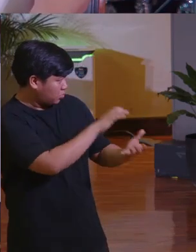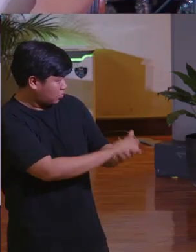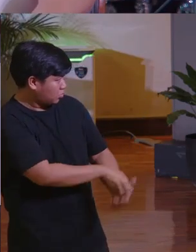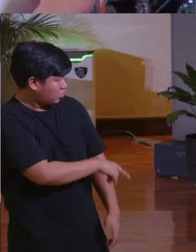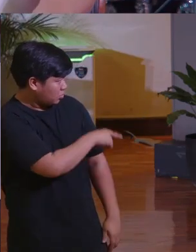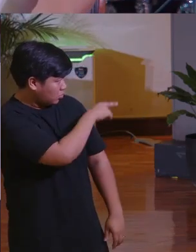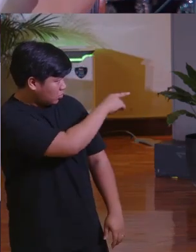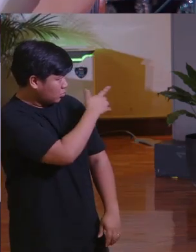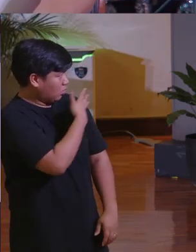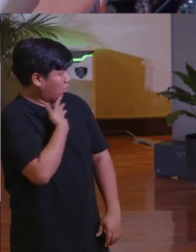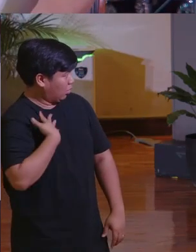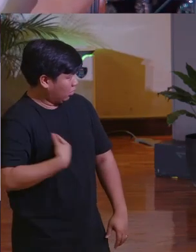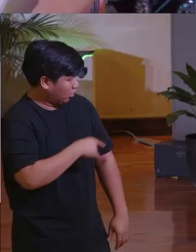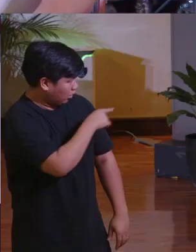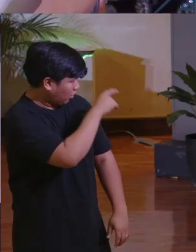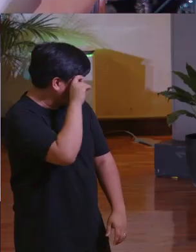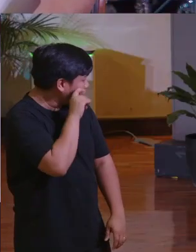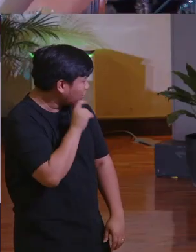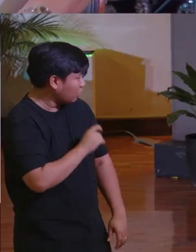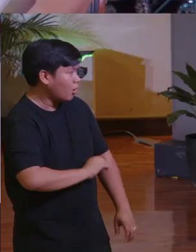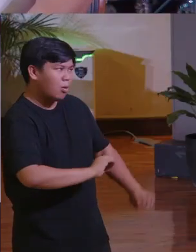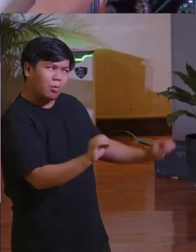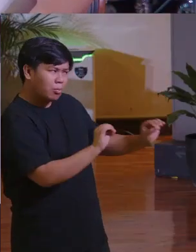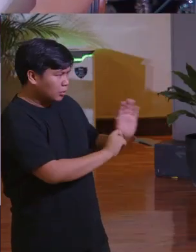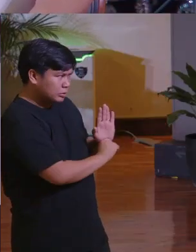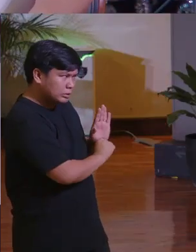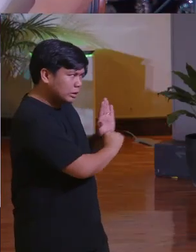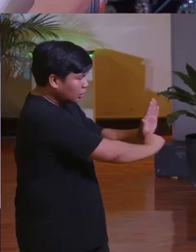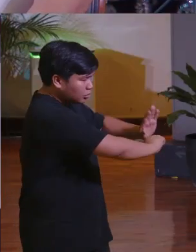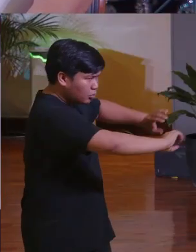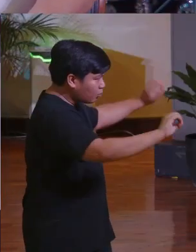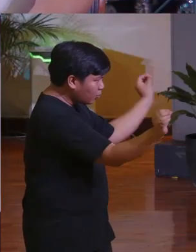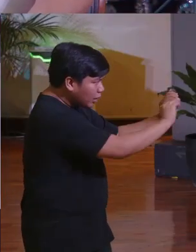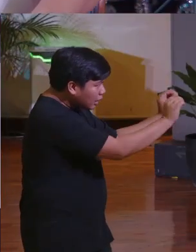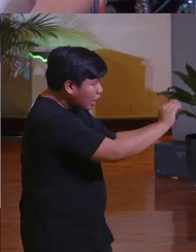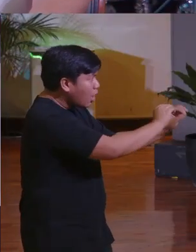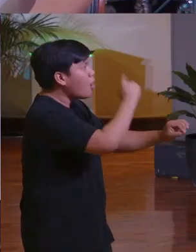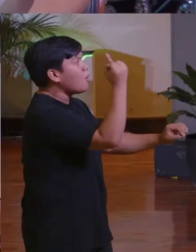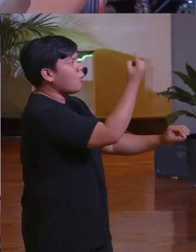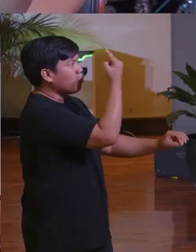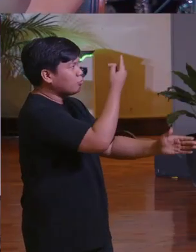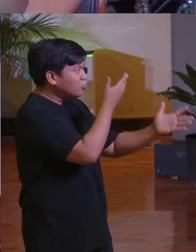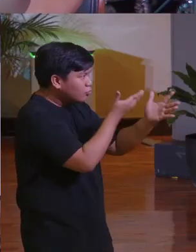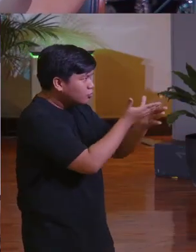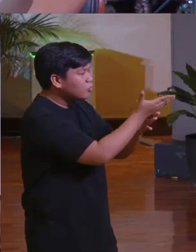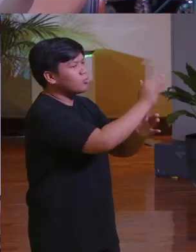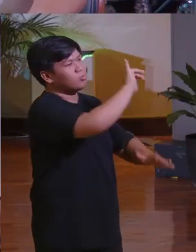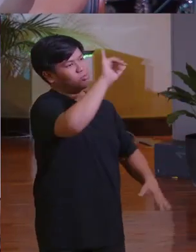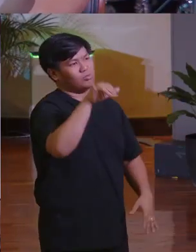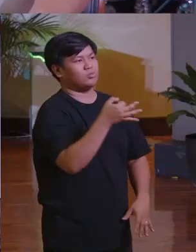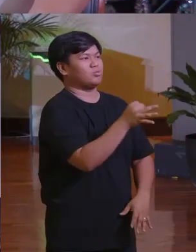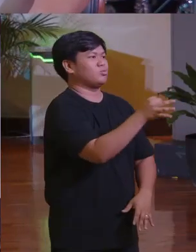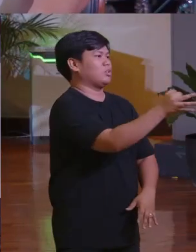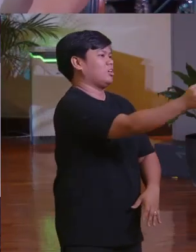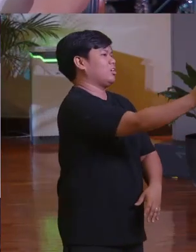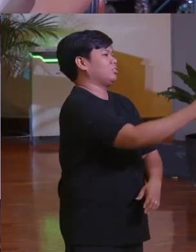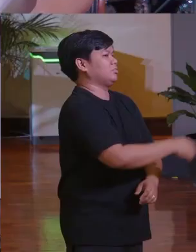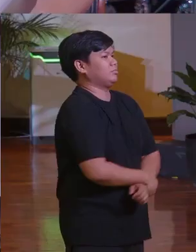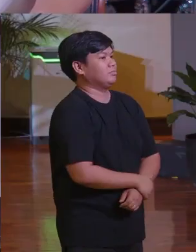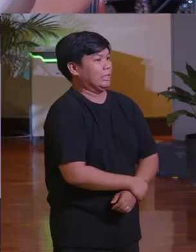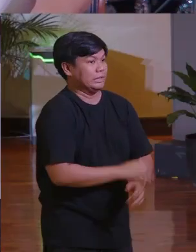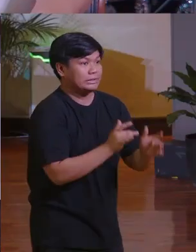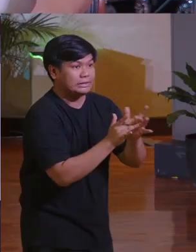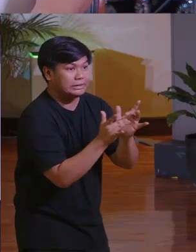sign. But no sign will be given to it except the sign of the prophet Jonah." Si